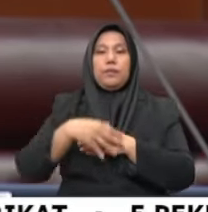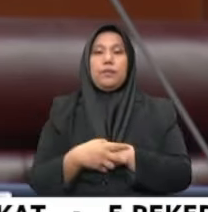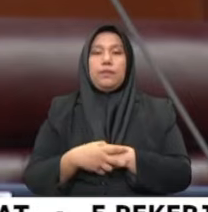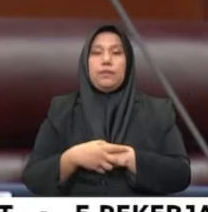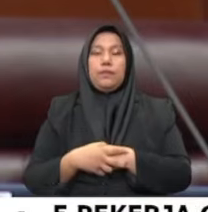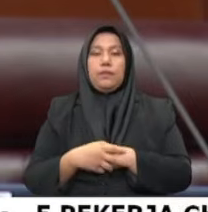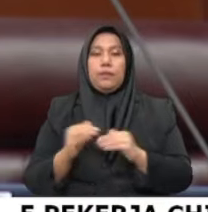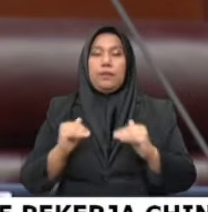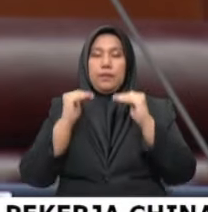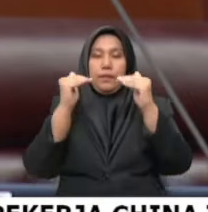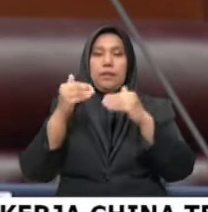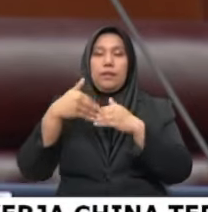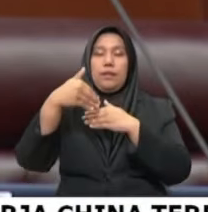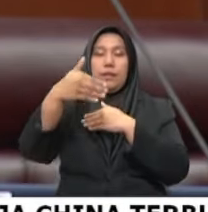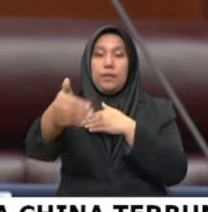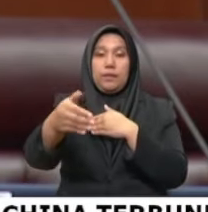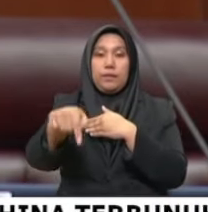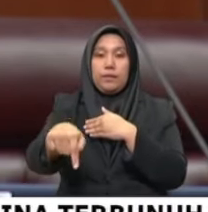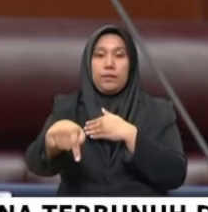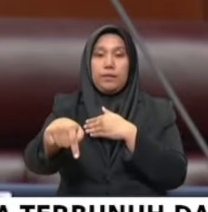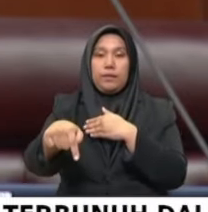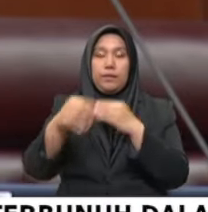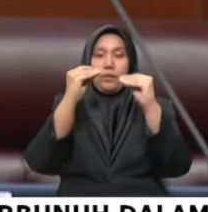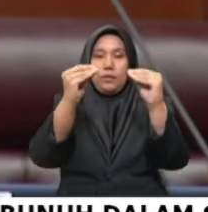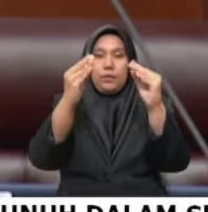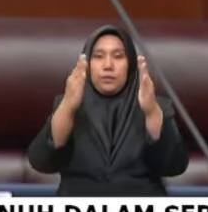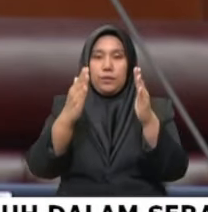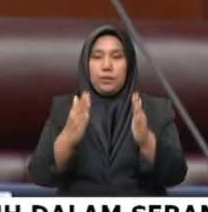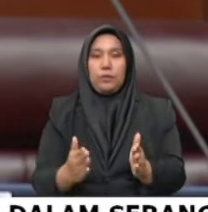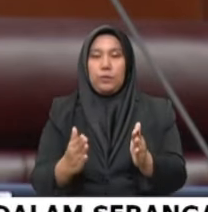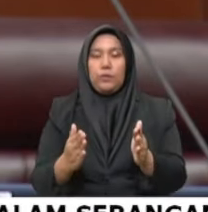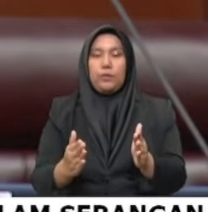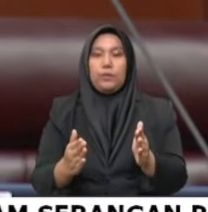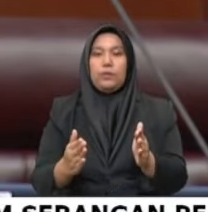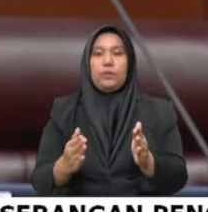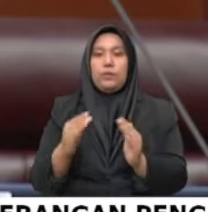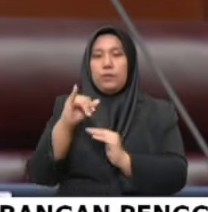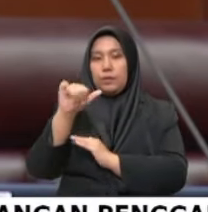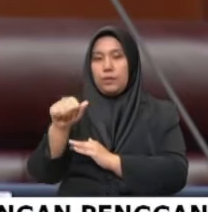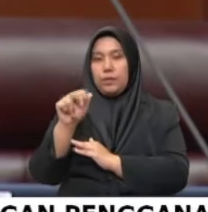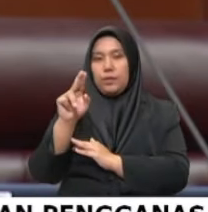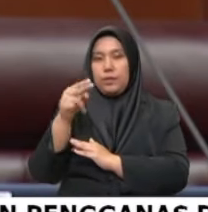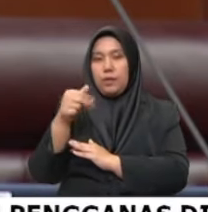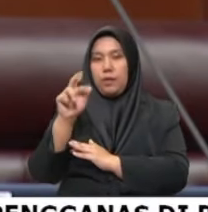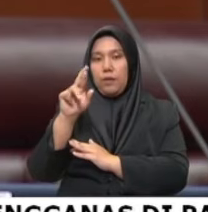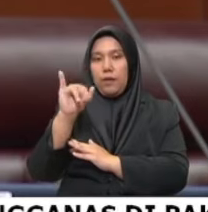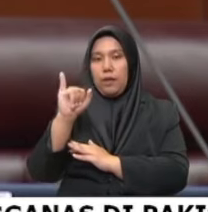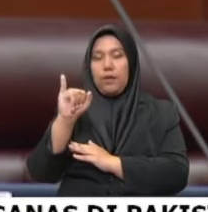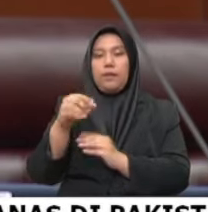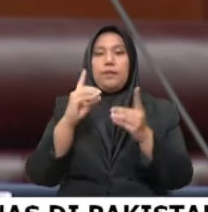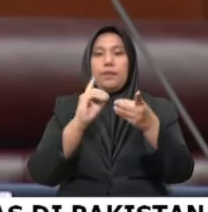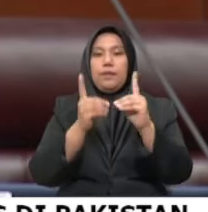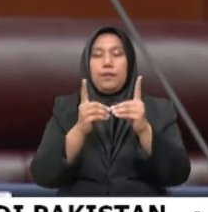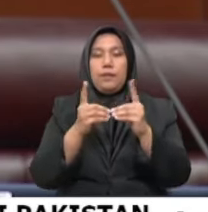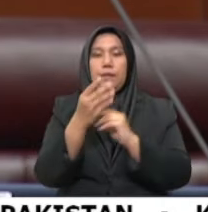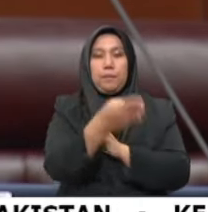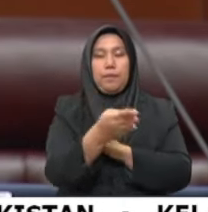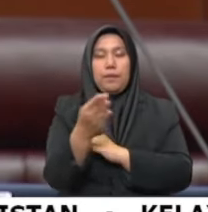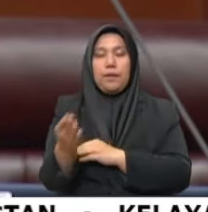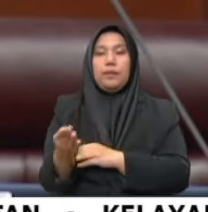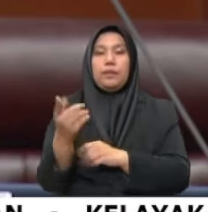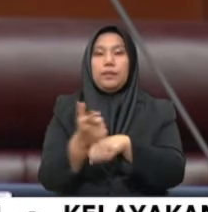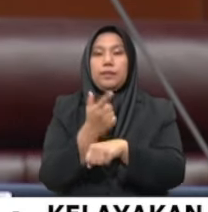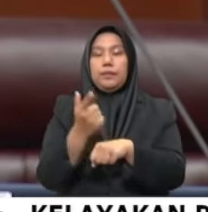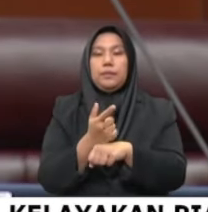tahap lanjutan ini yang kita gelar sebagai guru jauhari digital. Selain itu, bahan latihan dan pembelajaran